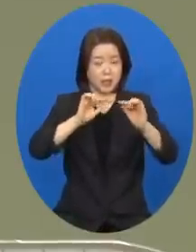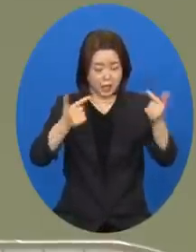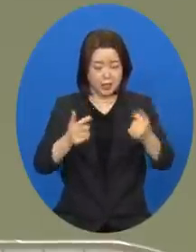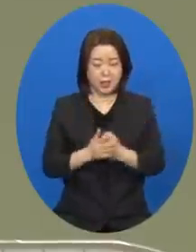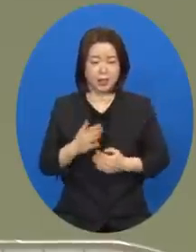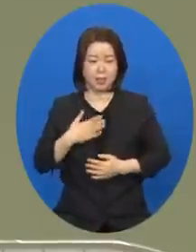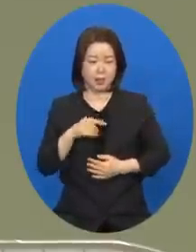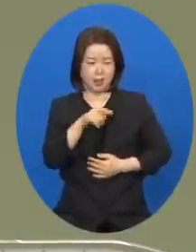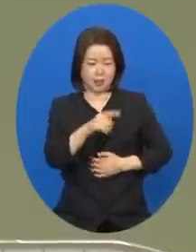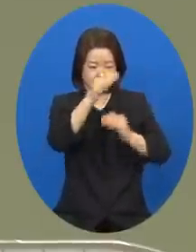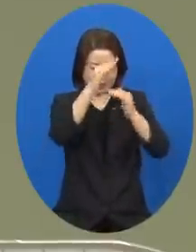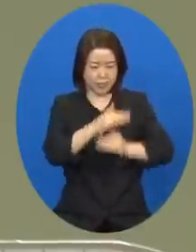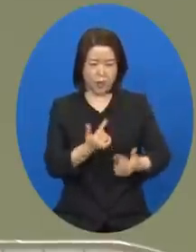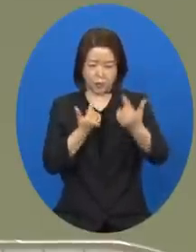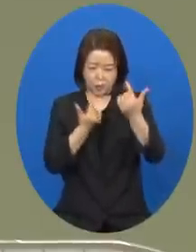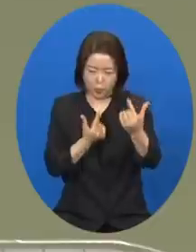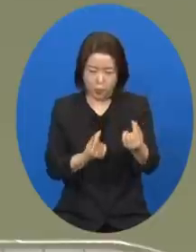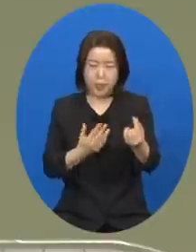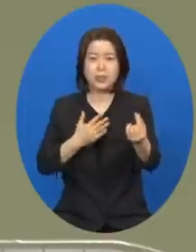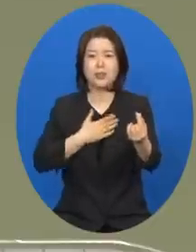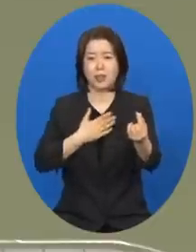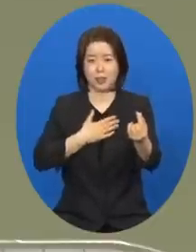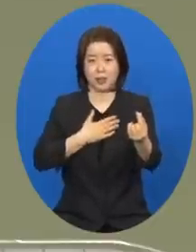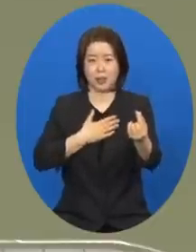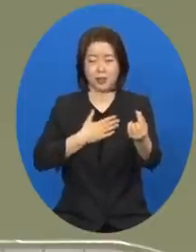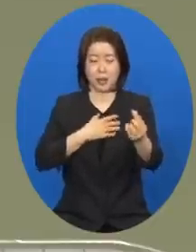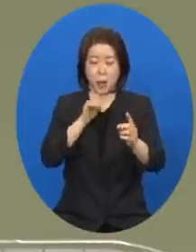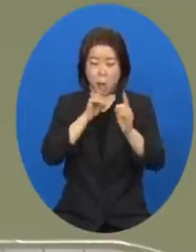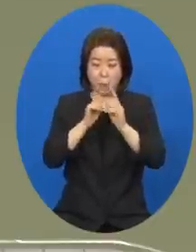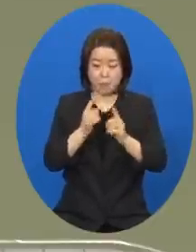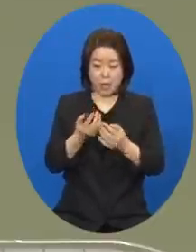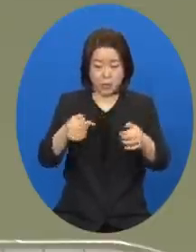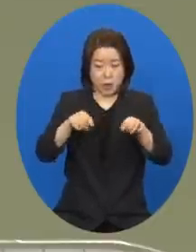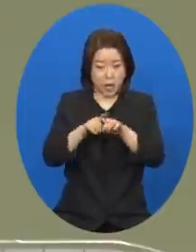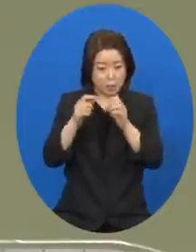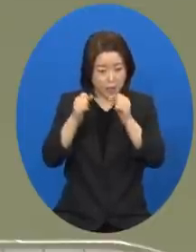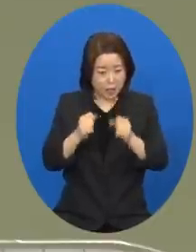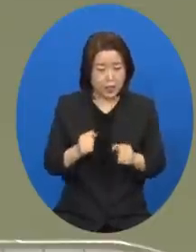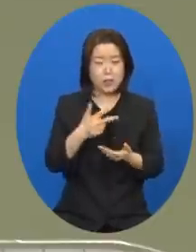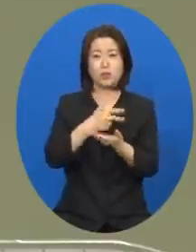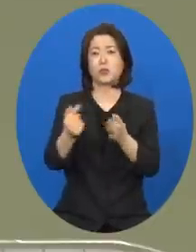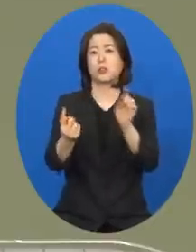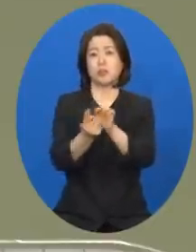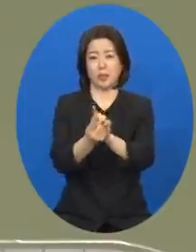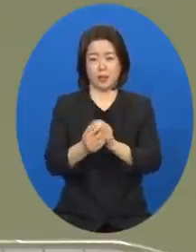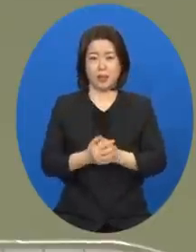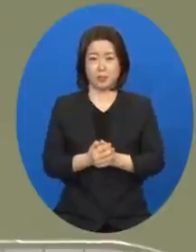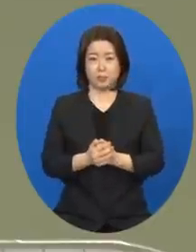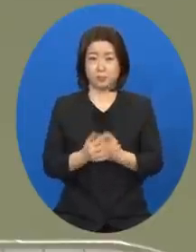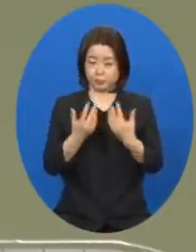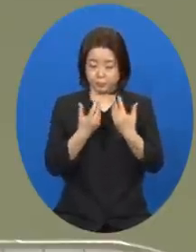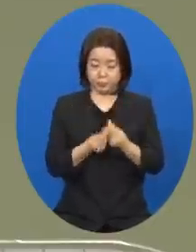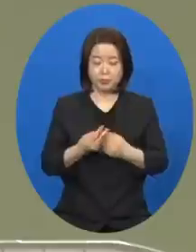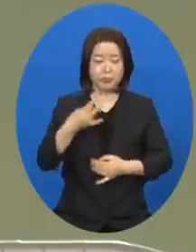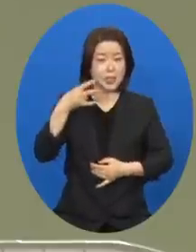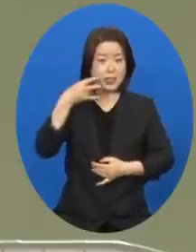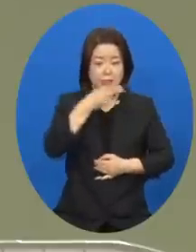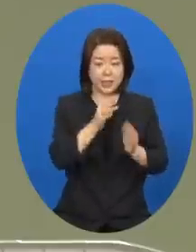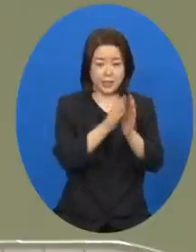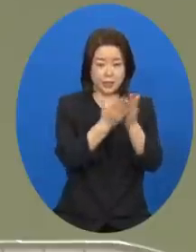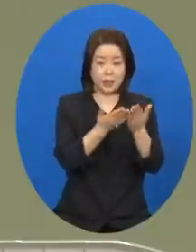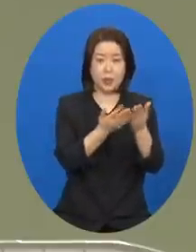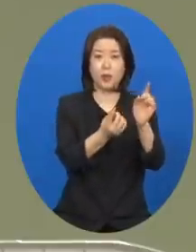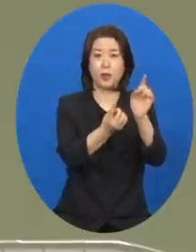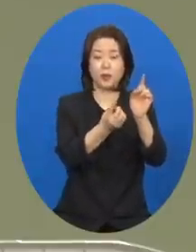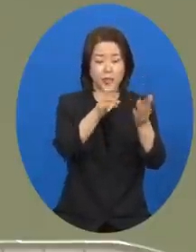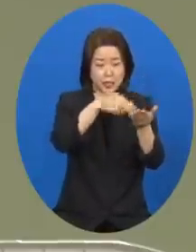들어가서 거기서 말씀으로 함께 하시는 주님을 만난 거죠. 에스더서를 읽을 때는 나는